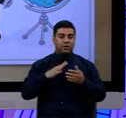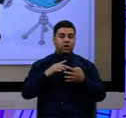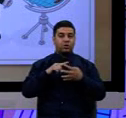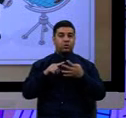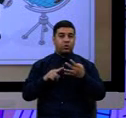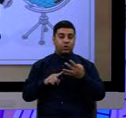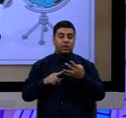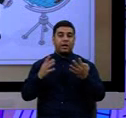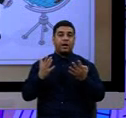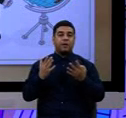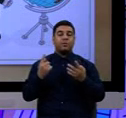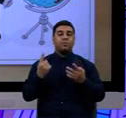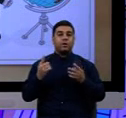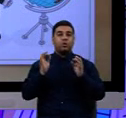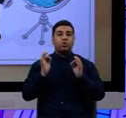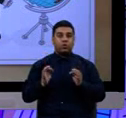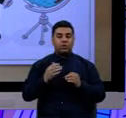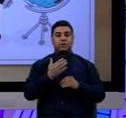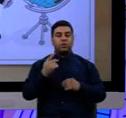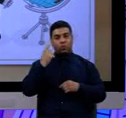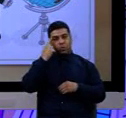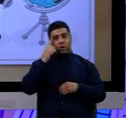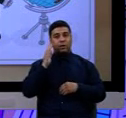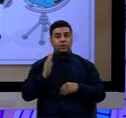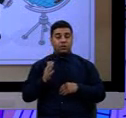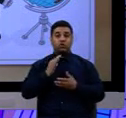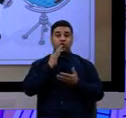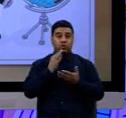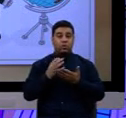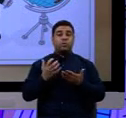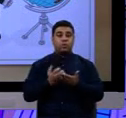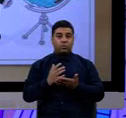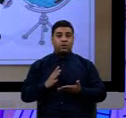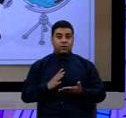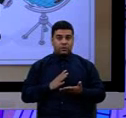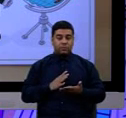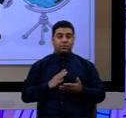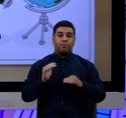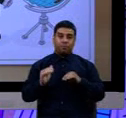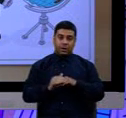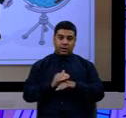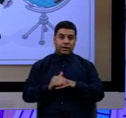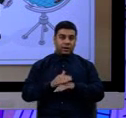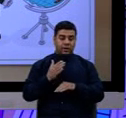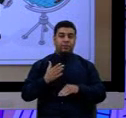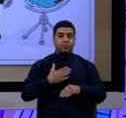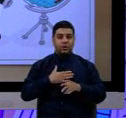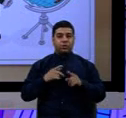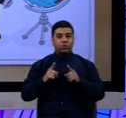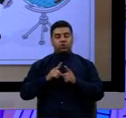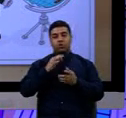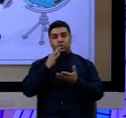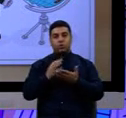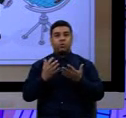Bu javoblardan qay birini to'g'ri deb o'ylaysiz? Javobni topdingizmi? Barakalla, men